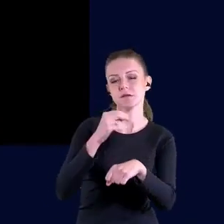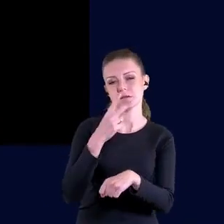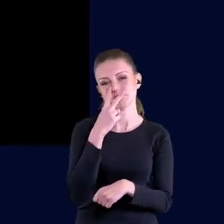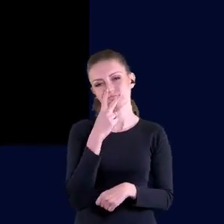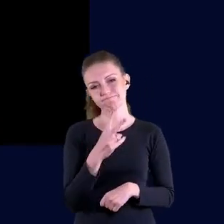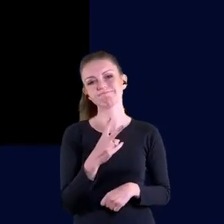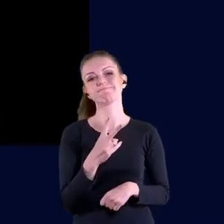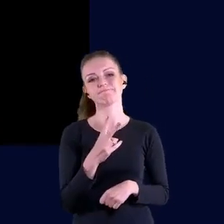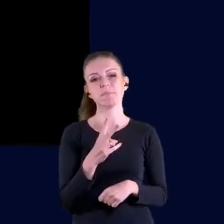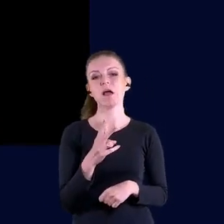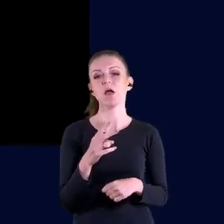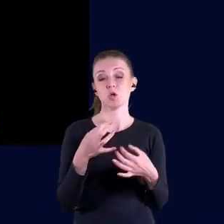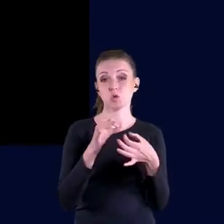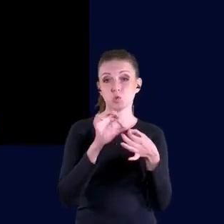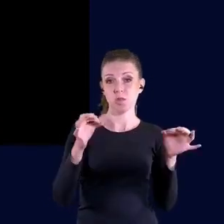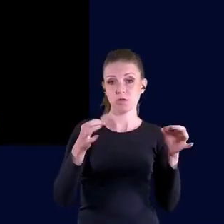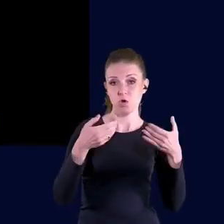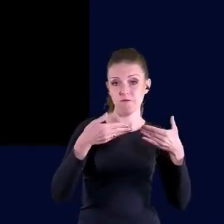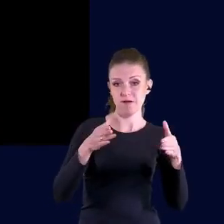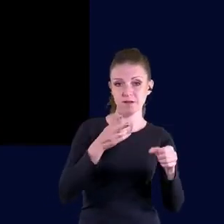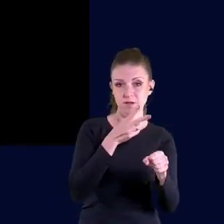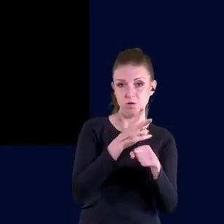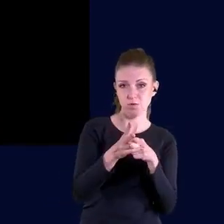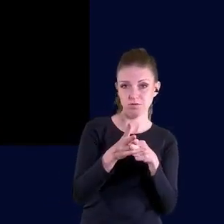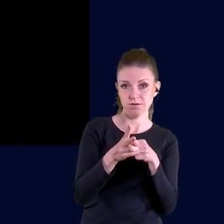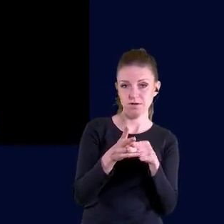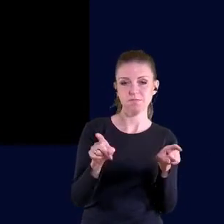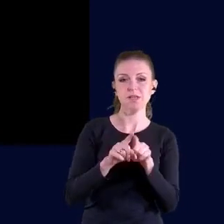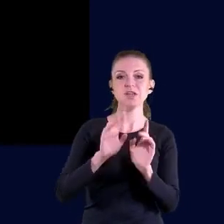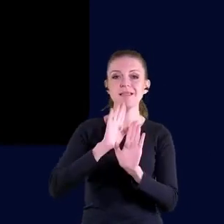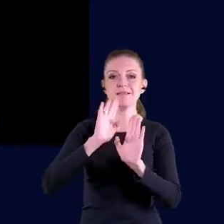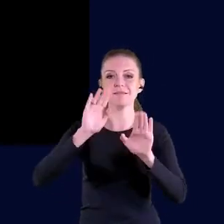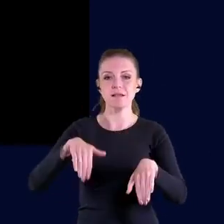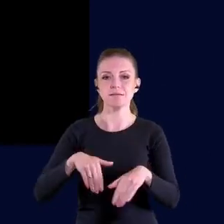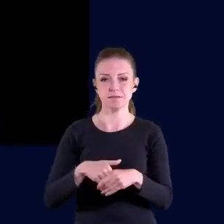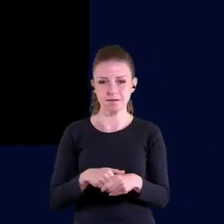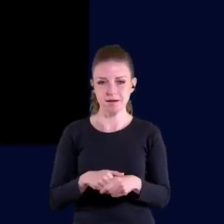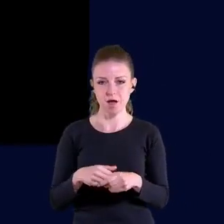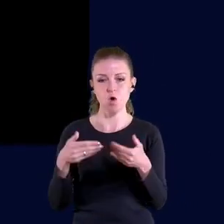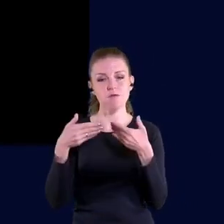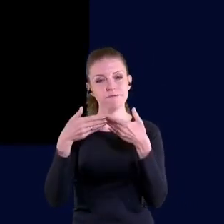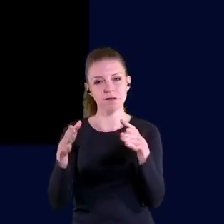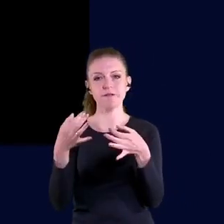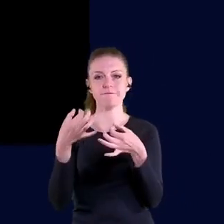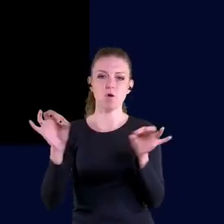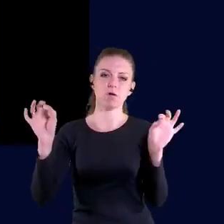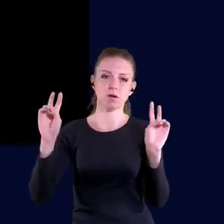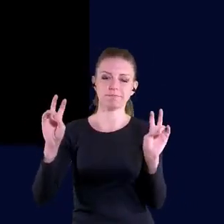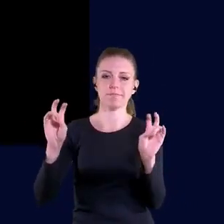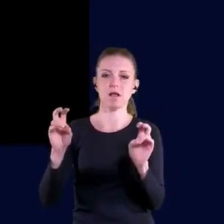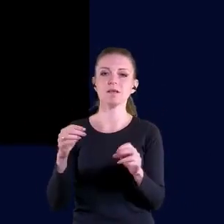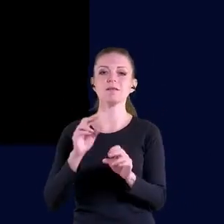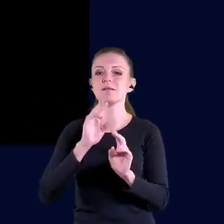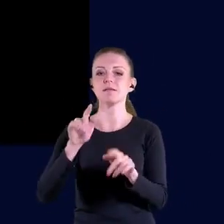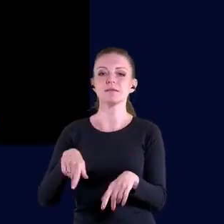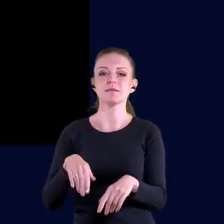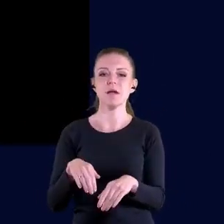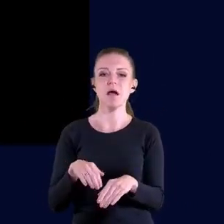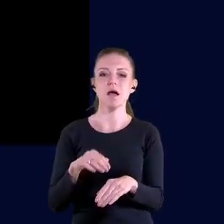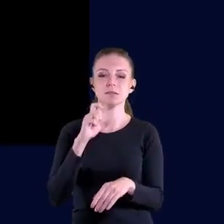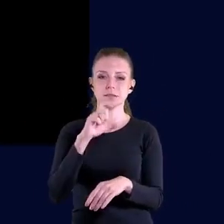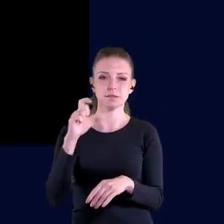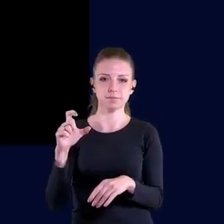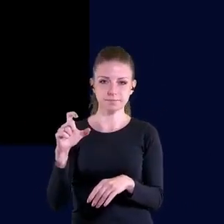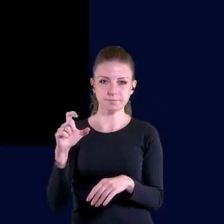złotego otwartego dostępu i licencji otwartych wolny sesji bo tak naprawdę te artykuły